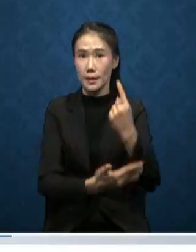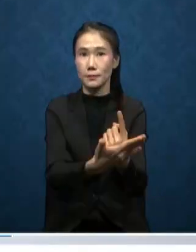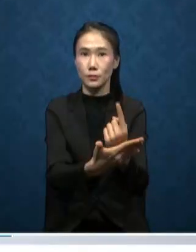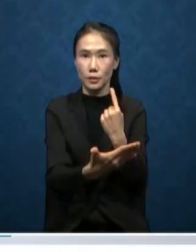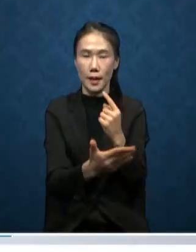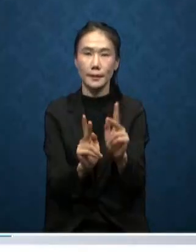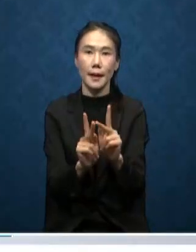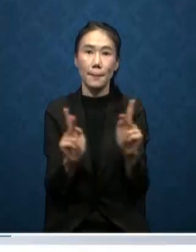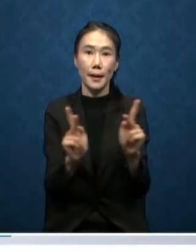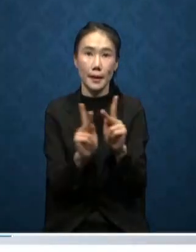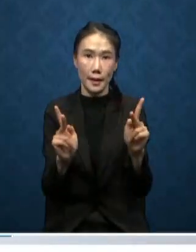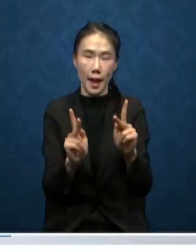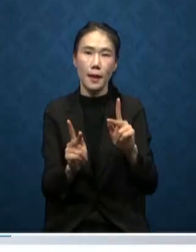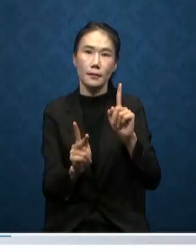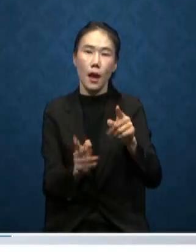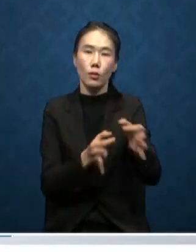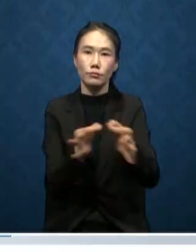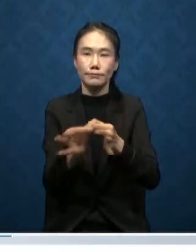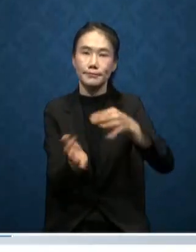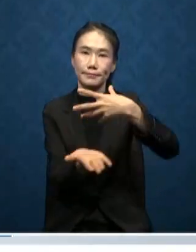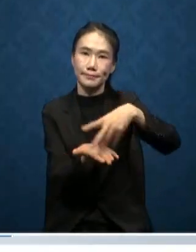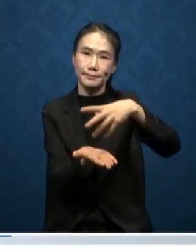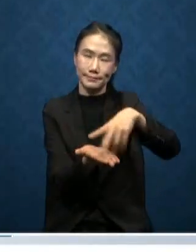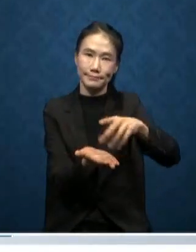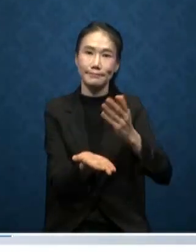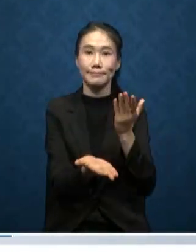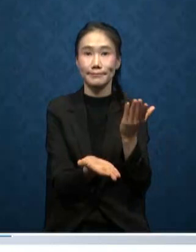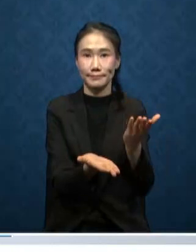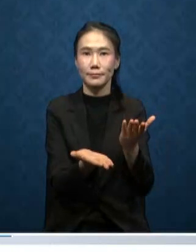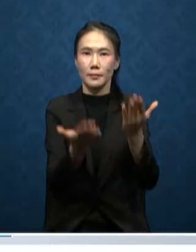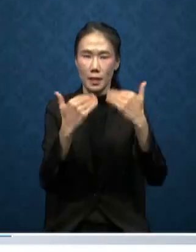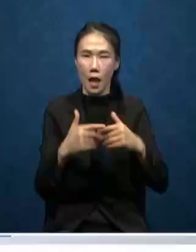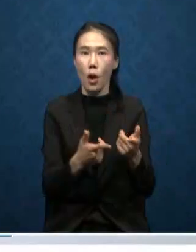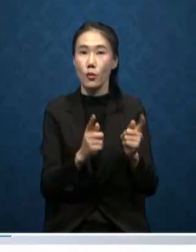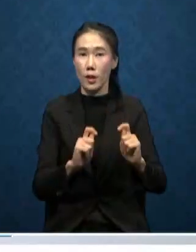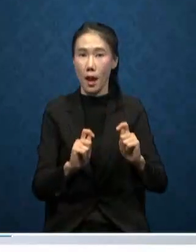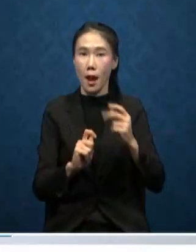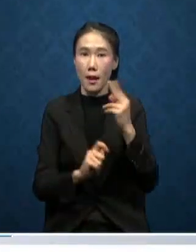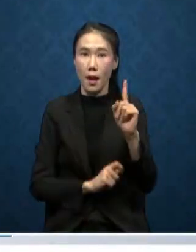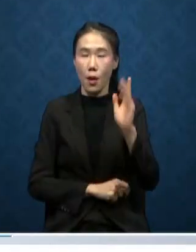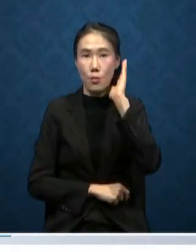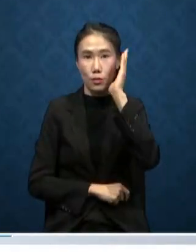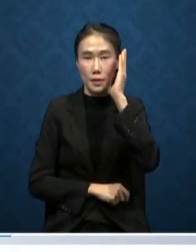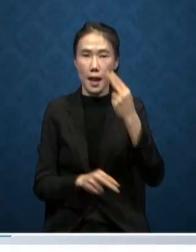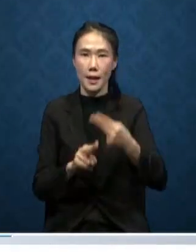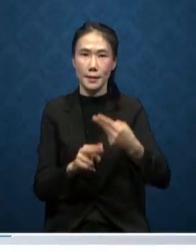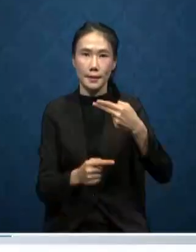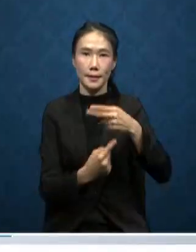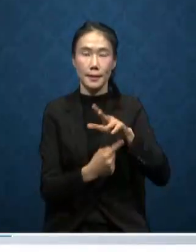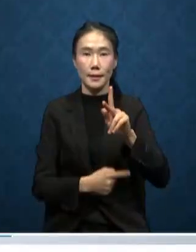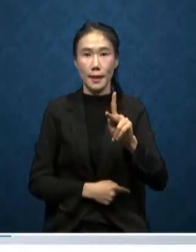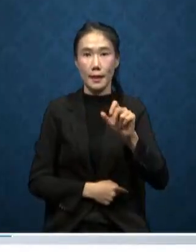กรรมาธิการเป็นผู้ชี้แจงในรายละเอียดและขออนุญาตให้พลตรีทักษิณ